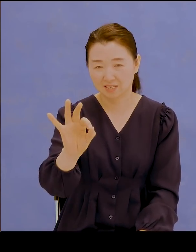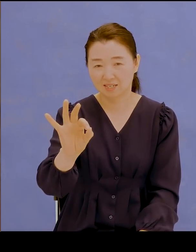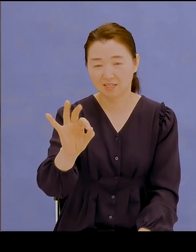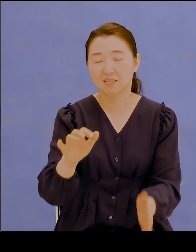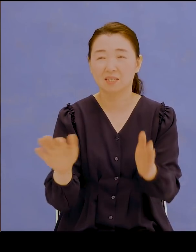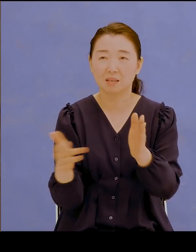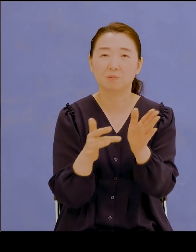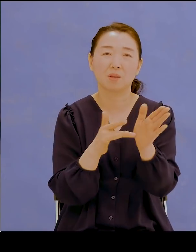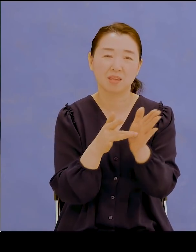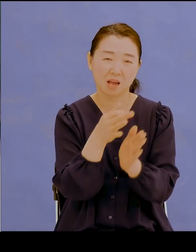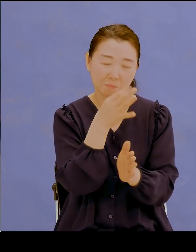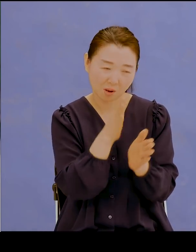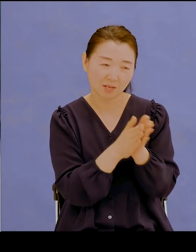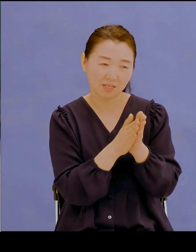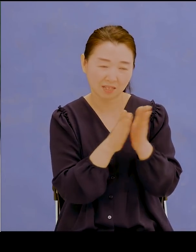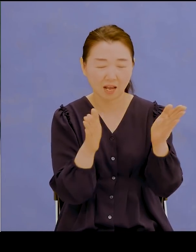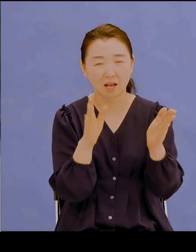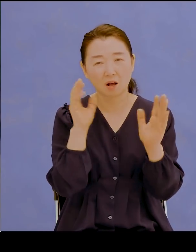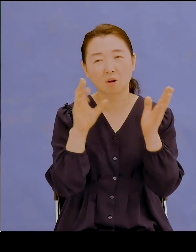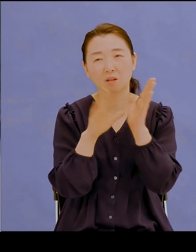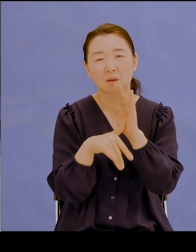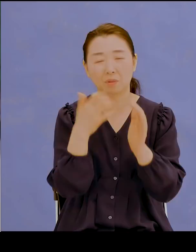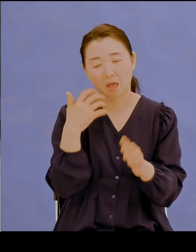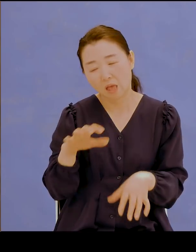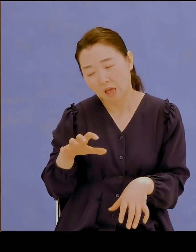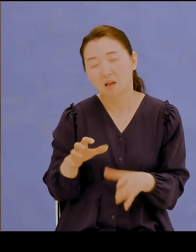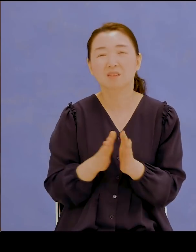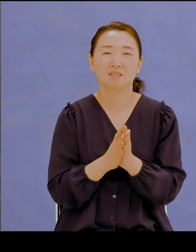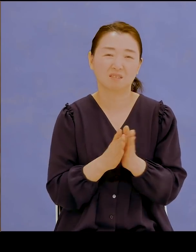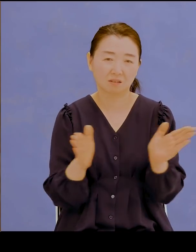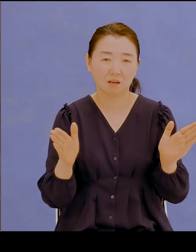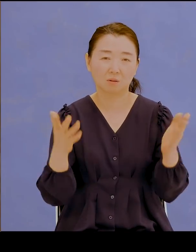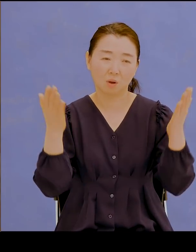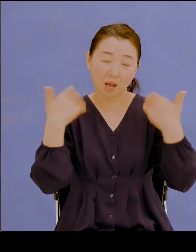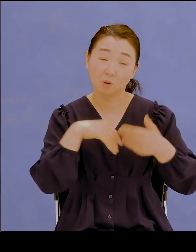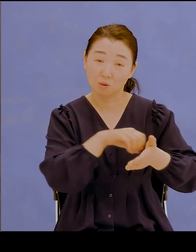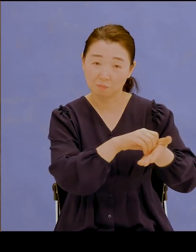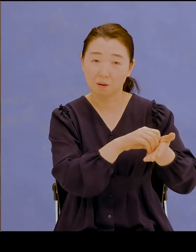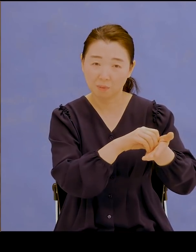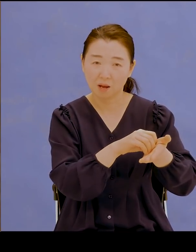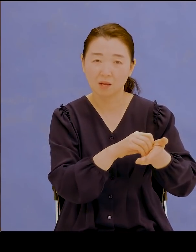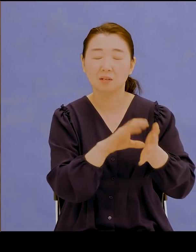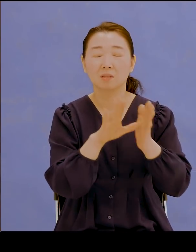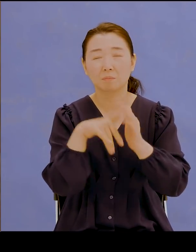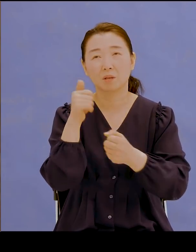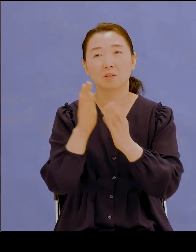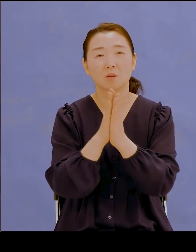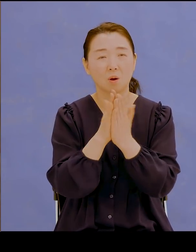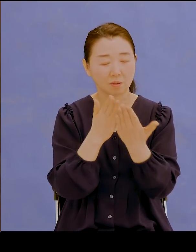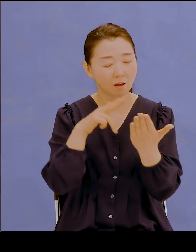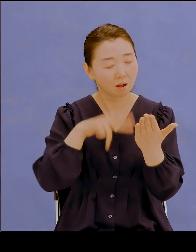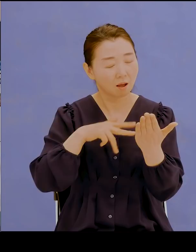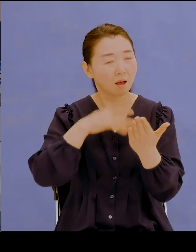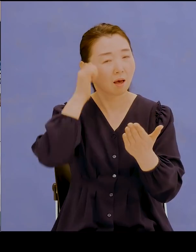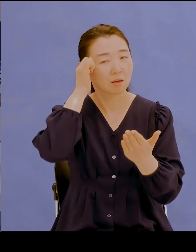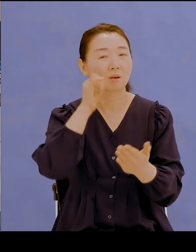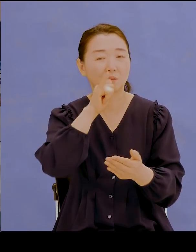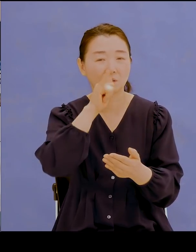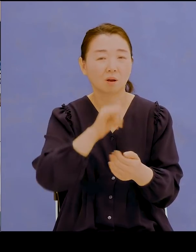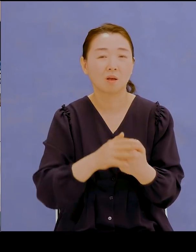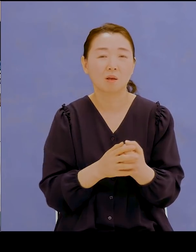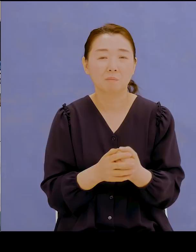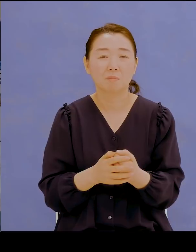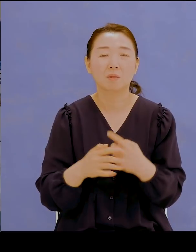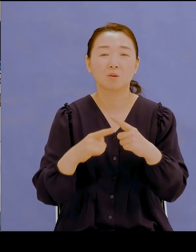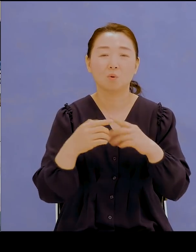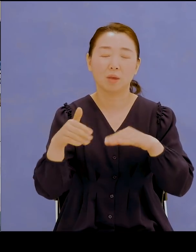이제 이렇게 경기를 하고 어렸을 때부터 이제 학교를 들어가고 그때는 열심히 요절도 외우고 막 교회 따랑따랑